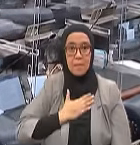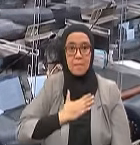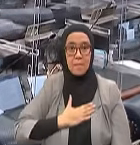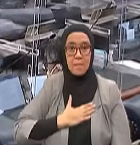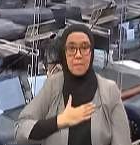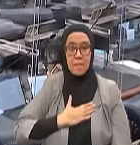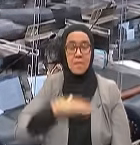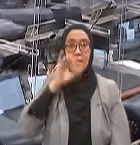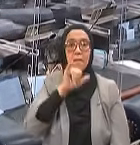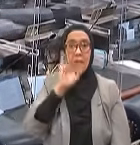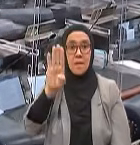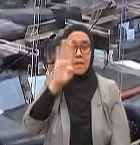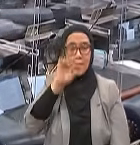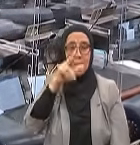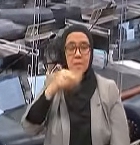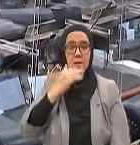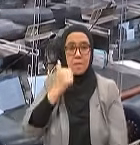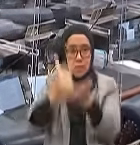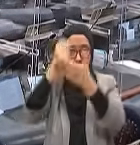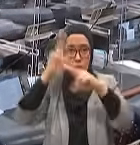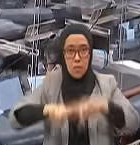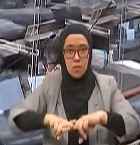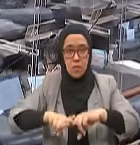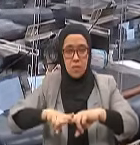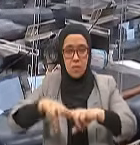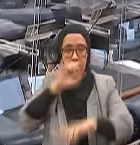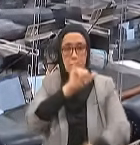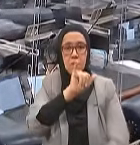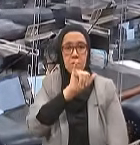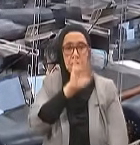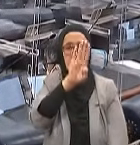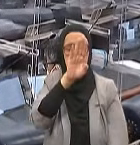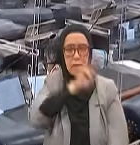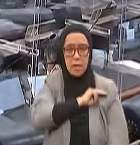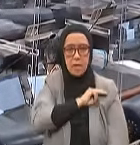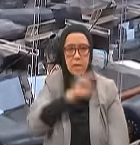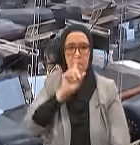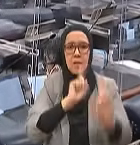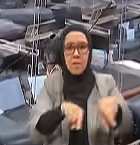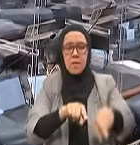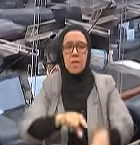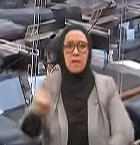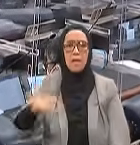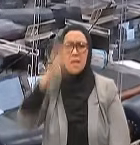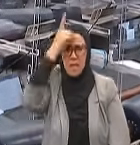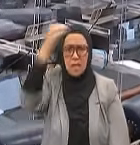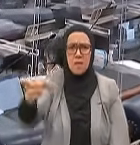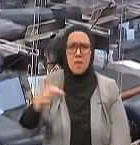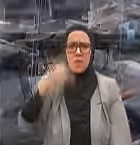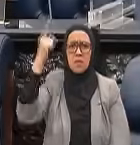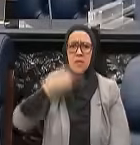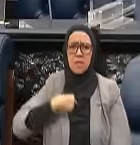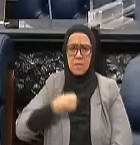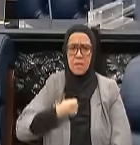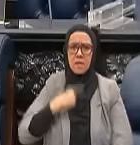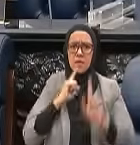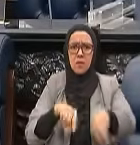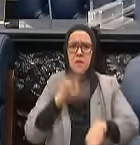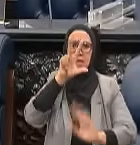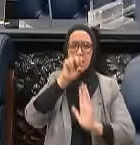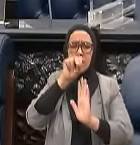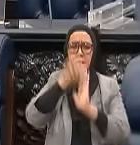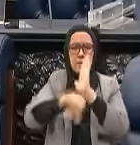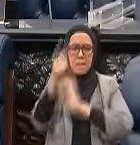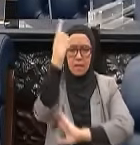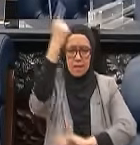yang bawa bagian penduduk Jawa menteri Senang saja buktikan